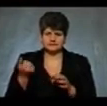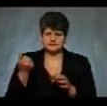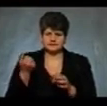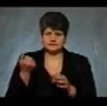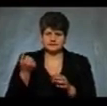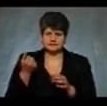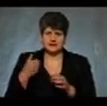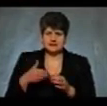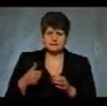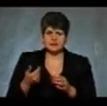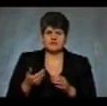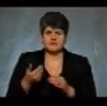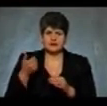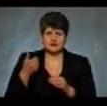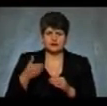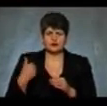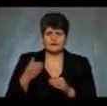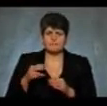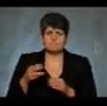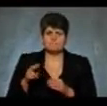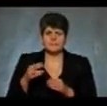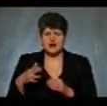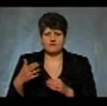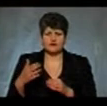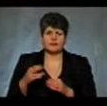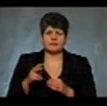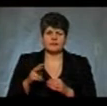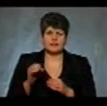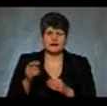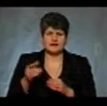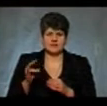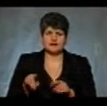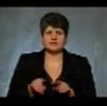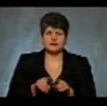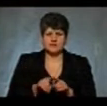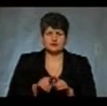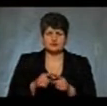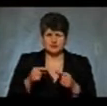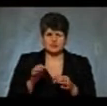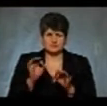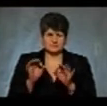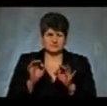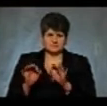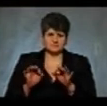видалена верхня доля правої легені. Також в плевральній порожнині справа